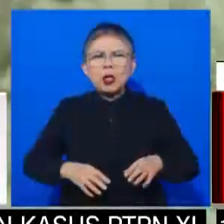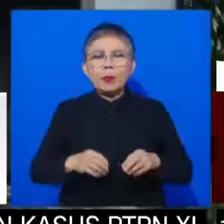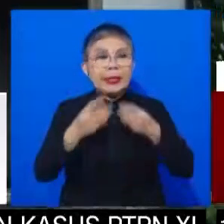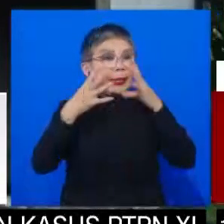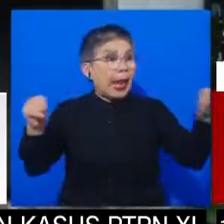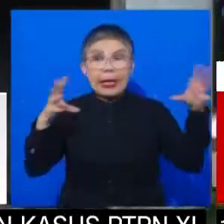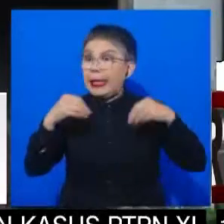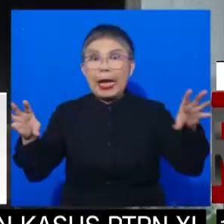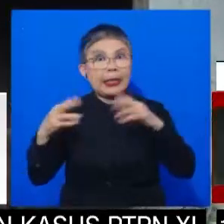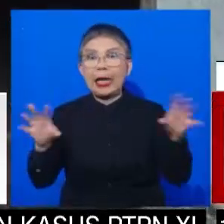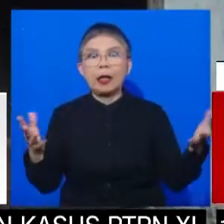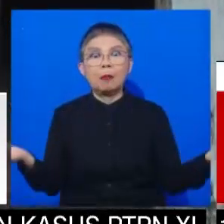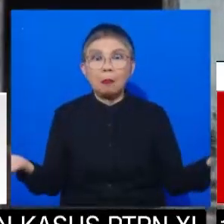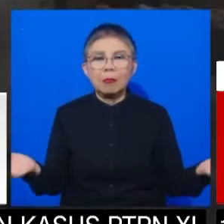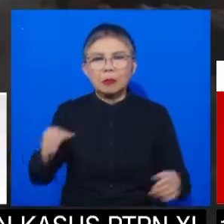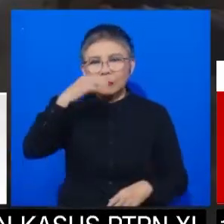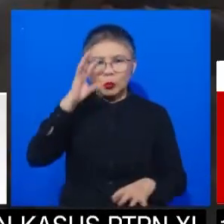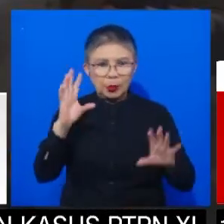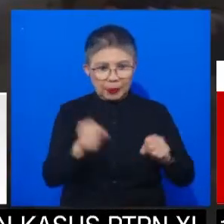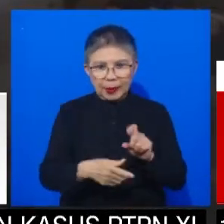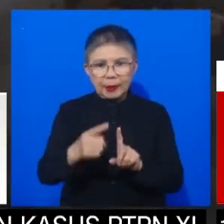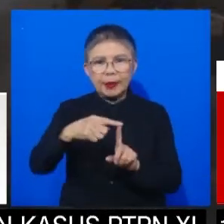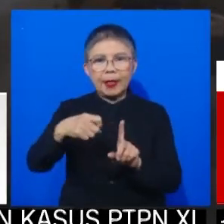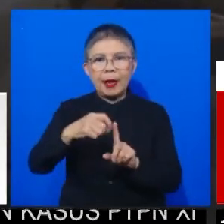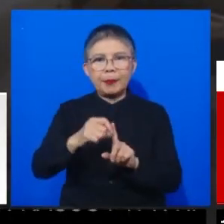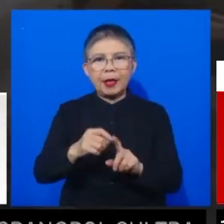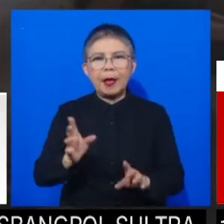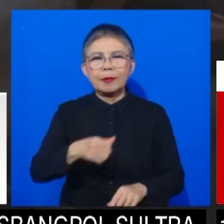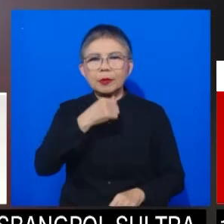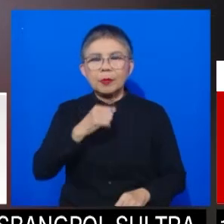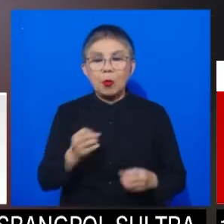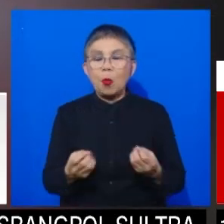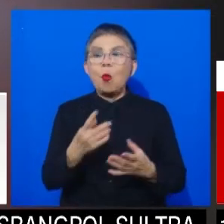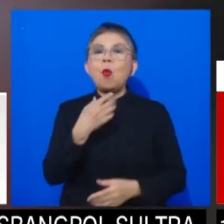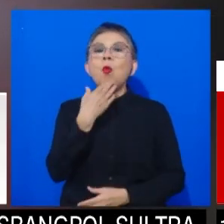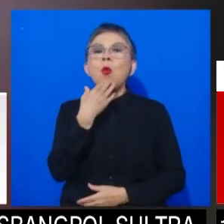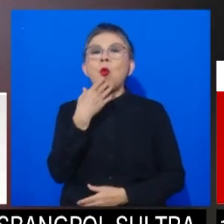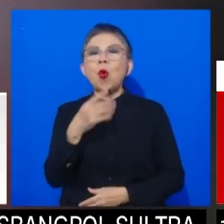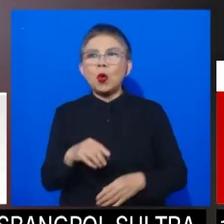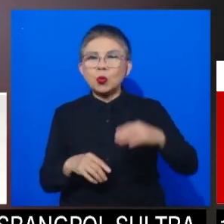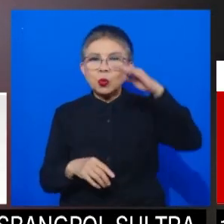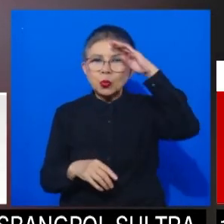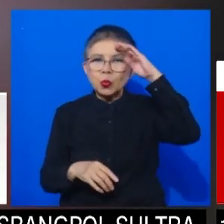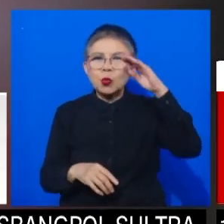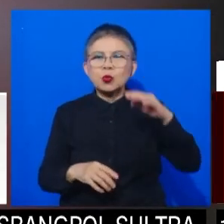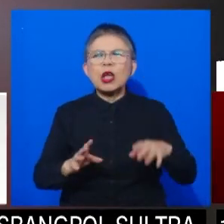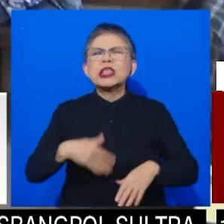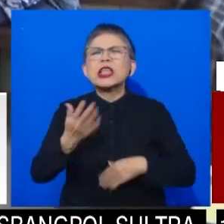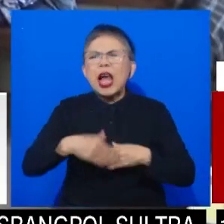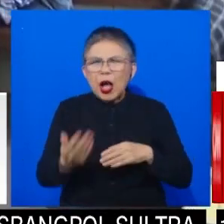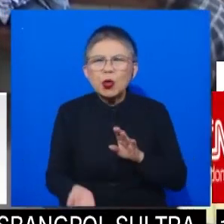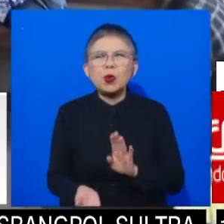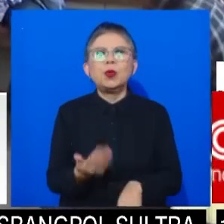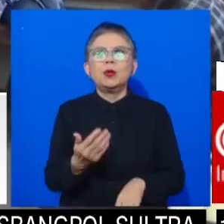sedang dijemur. Polisi yang menggelar olah TKP pada minggu sore akhirnya mengungkap bahwa pelaku sudah belasan kali mencuri pakaian dalam di lokasi